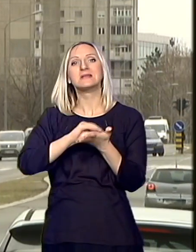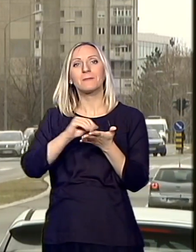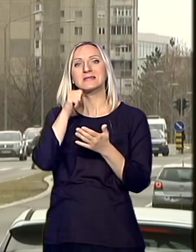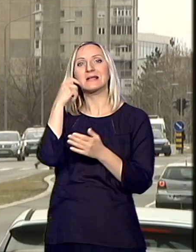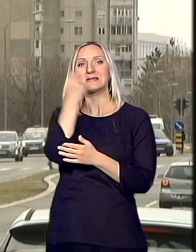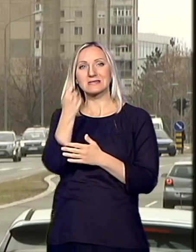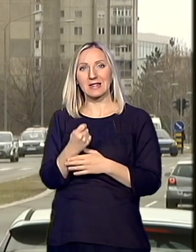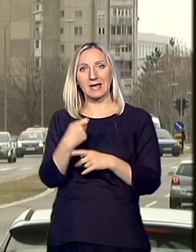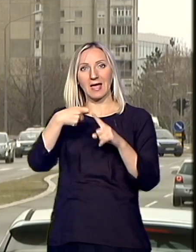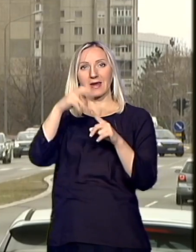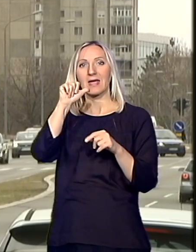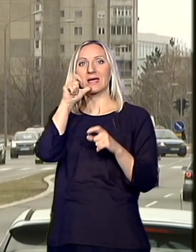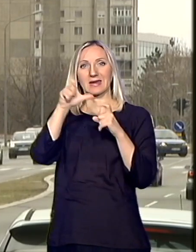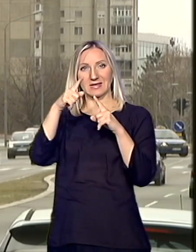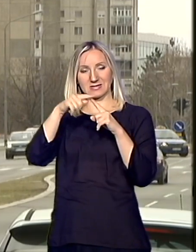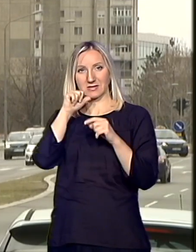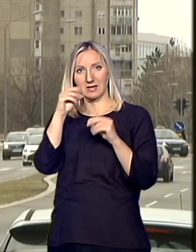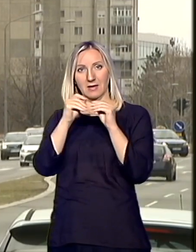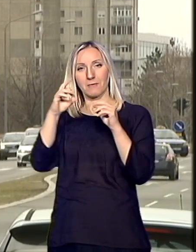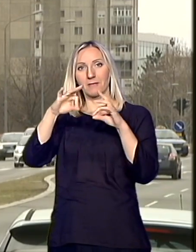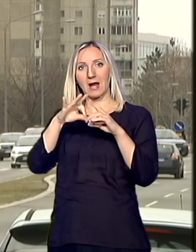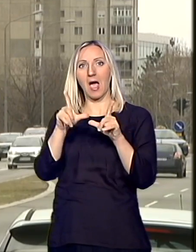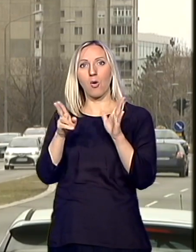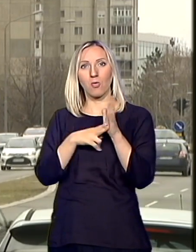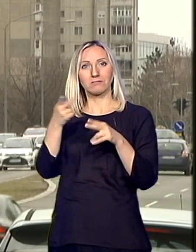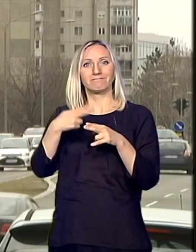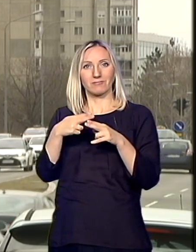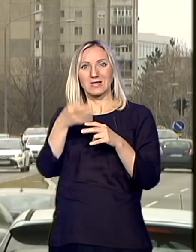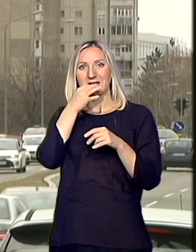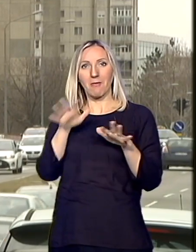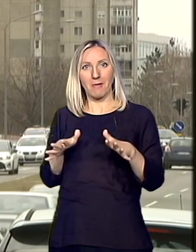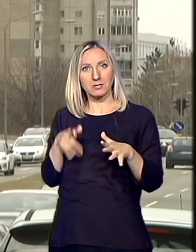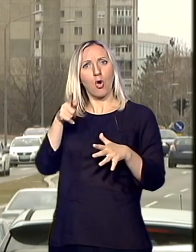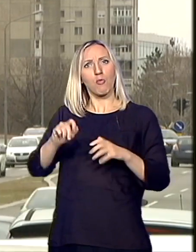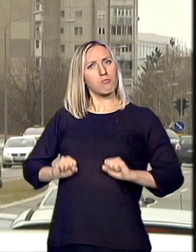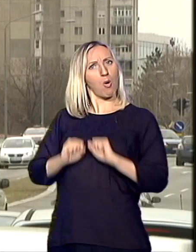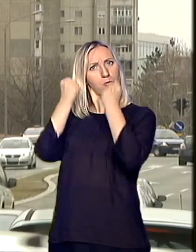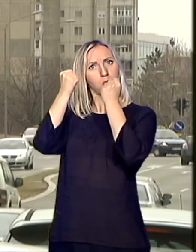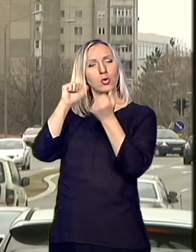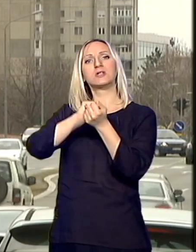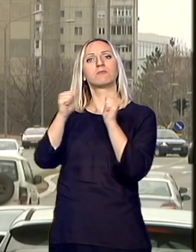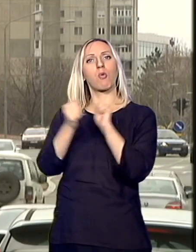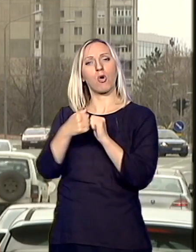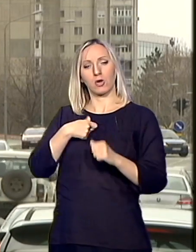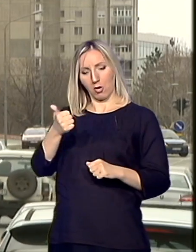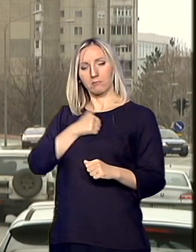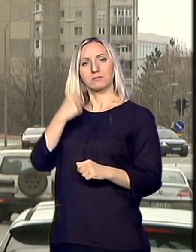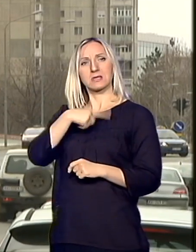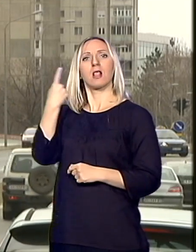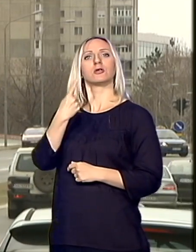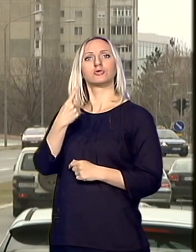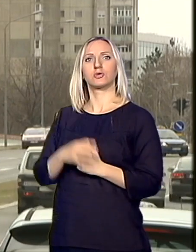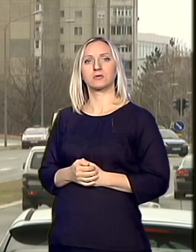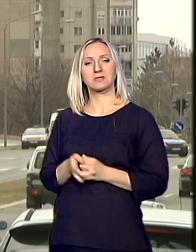koji je bolovao od cerebralne paralize, pobunio i izborio za status ličnosti? Kakvi stereotipi prate